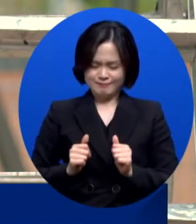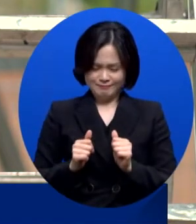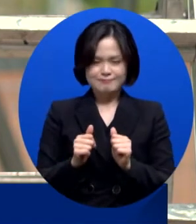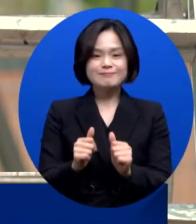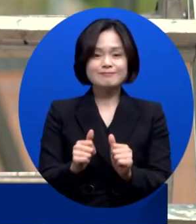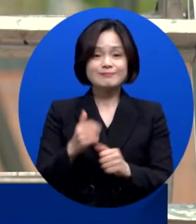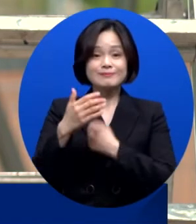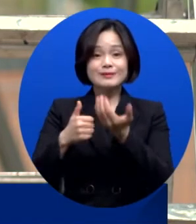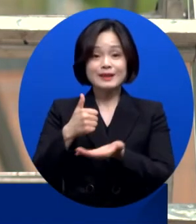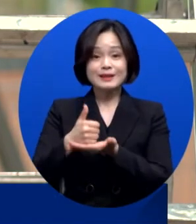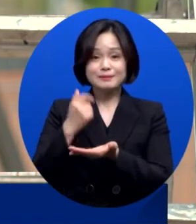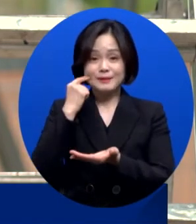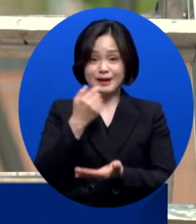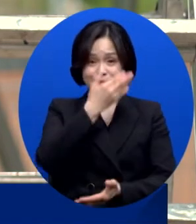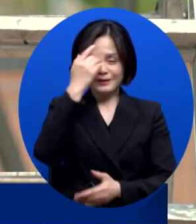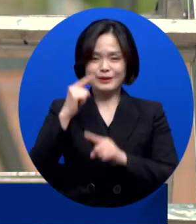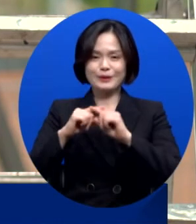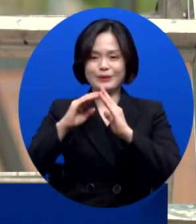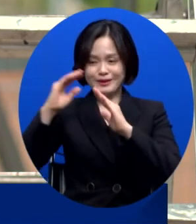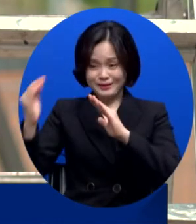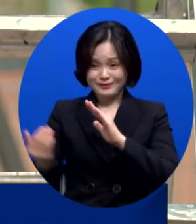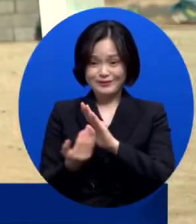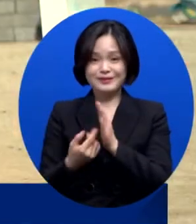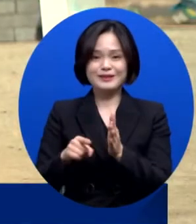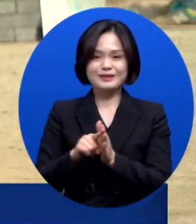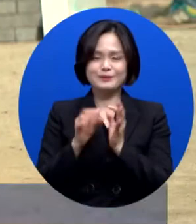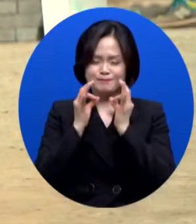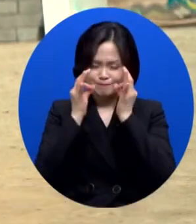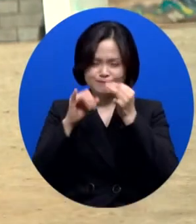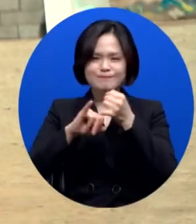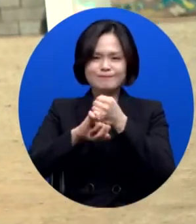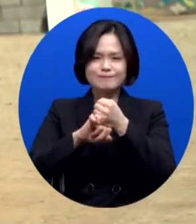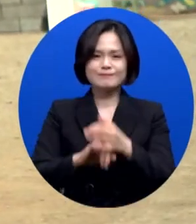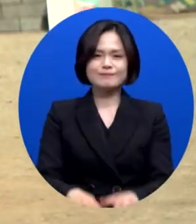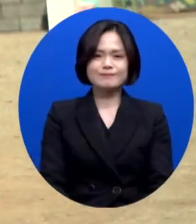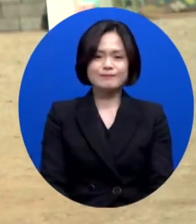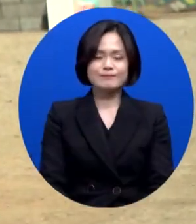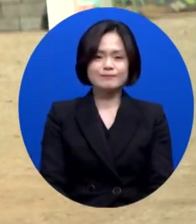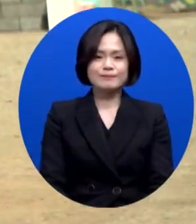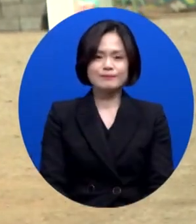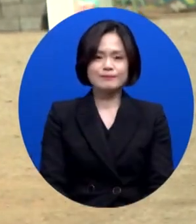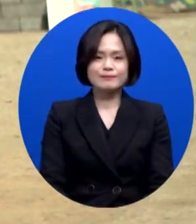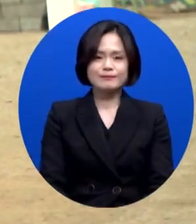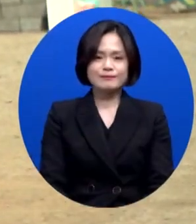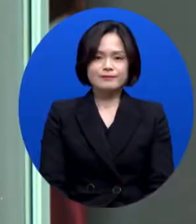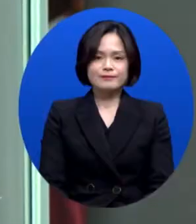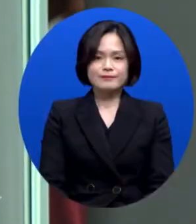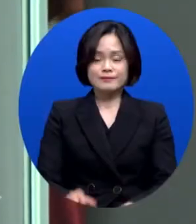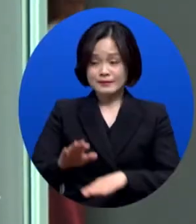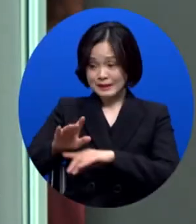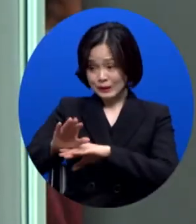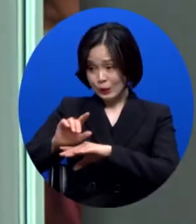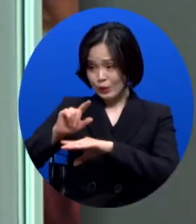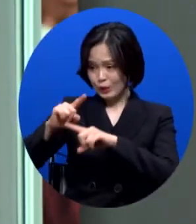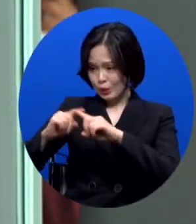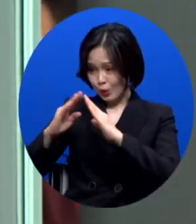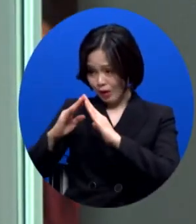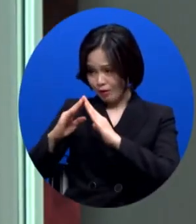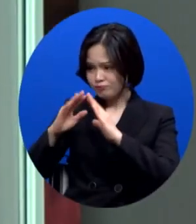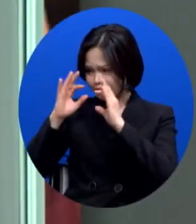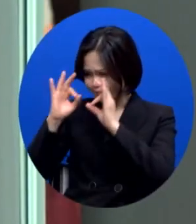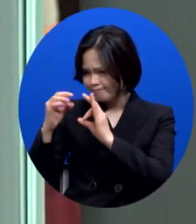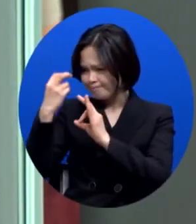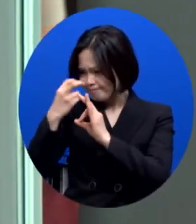하나님의 아름다운 교회를 이루어 가도록 쓰겠습니다 어려운 상황에도 소외된 시골 교회를 돌아보고 섬김을